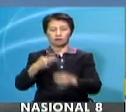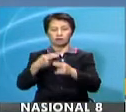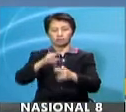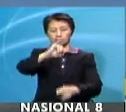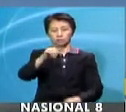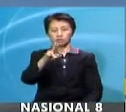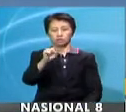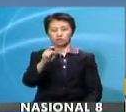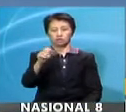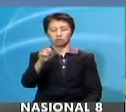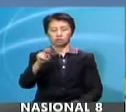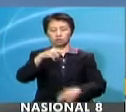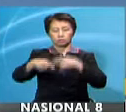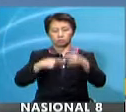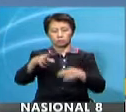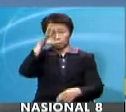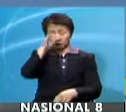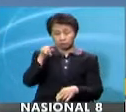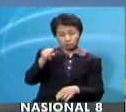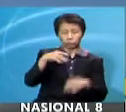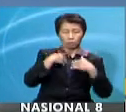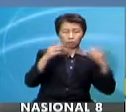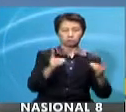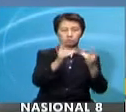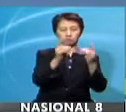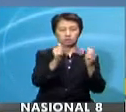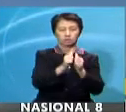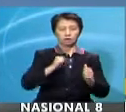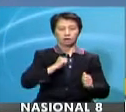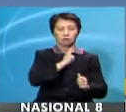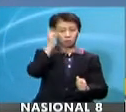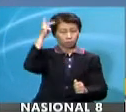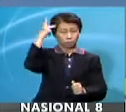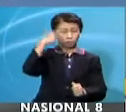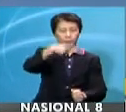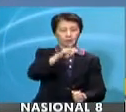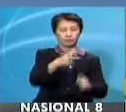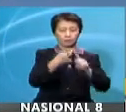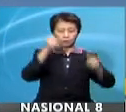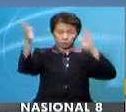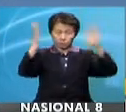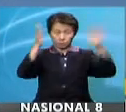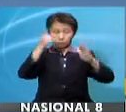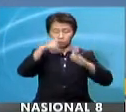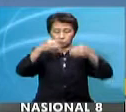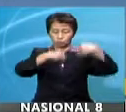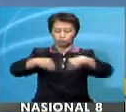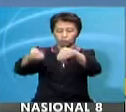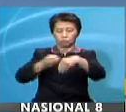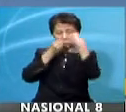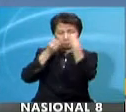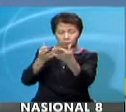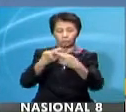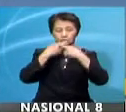Andre husto berhubung dakwaan lelaki itu mengenai pertemuannya dengan ahli-ahli politik pembangkang dari Malaysia bagi menjual maklumat